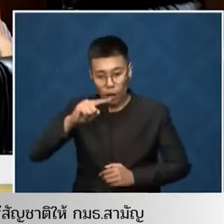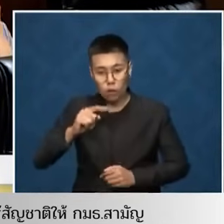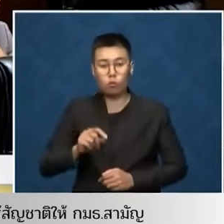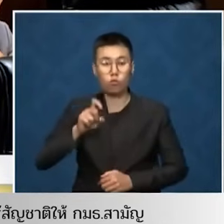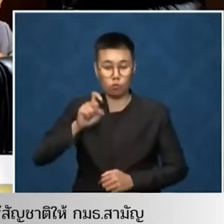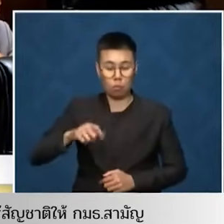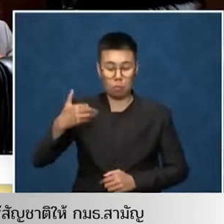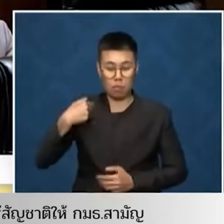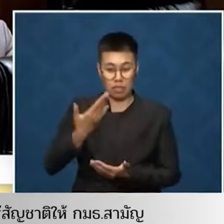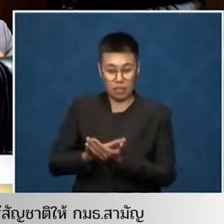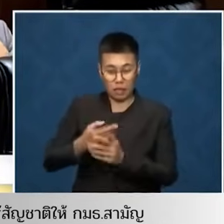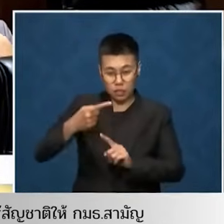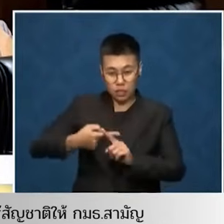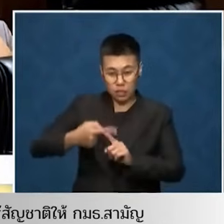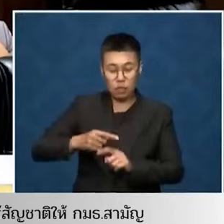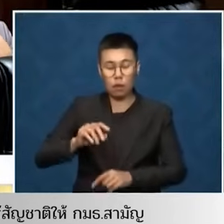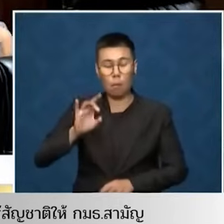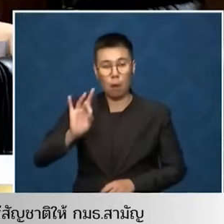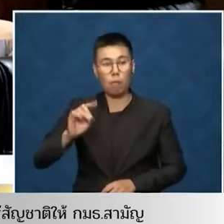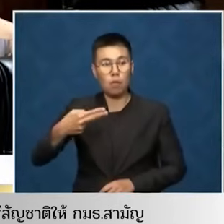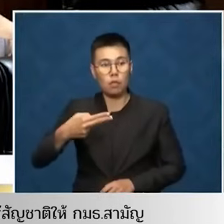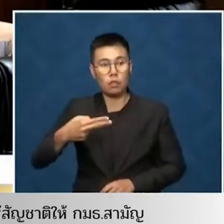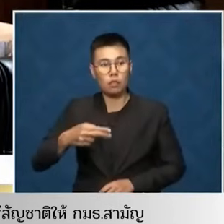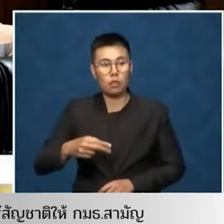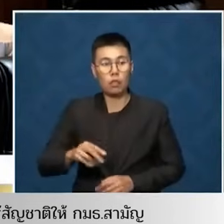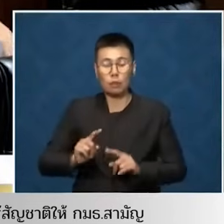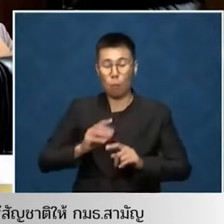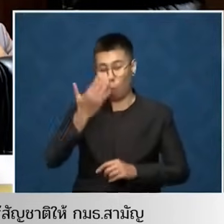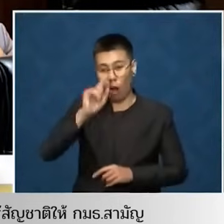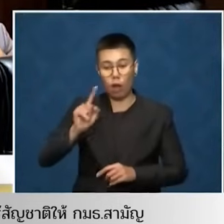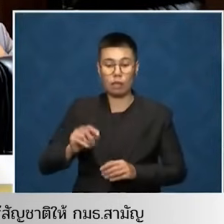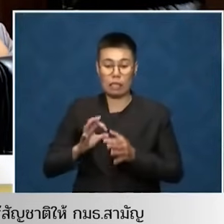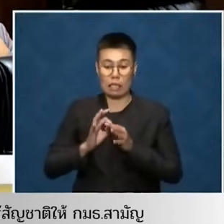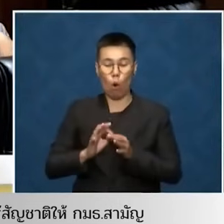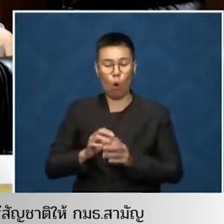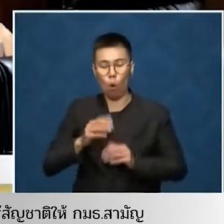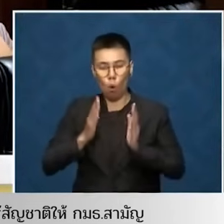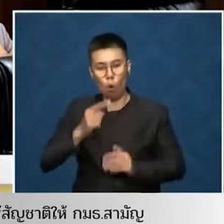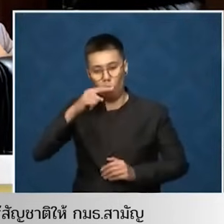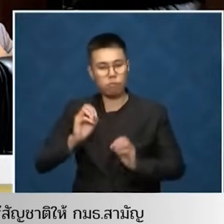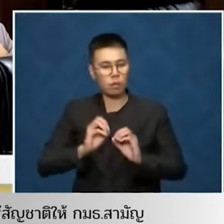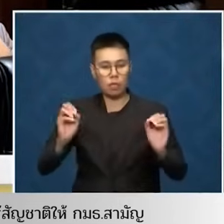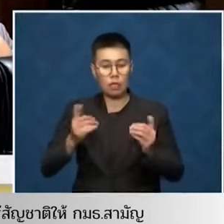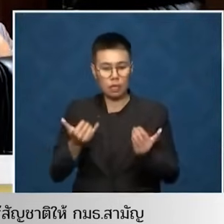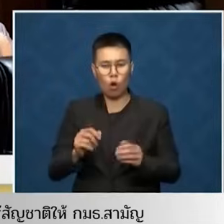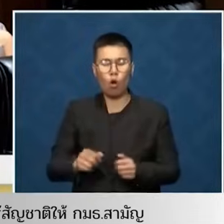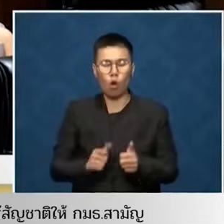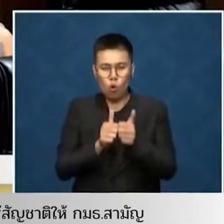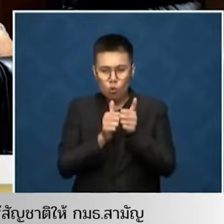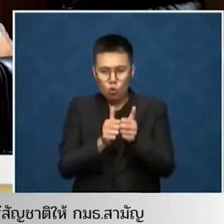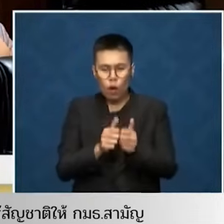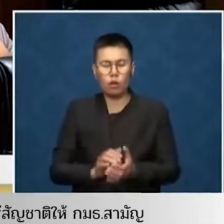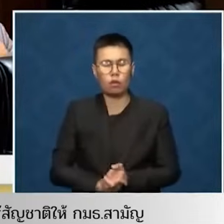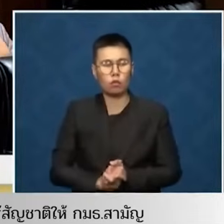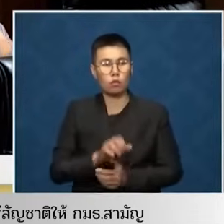80,000 บาทในกรณีที่ไม่มีความสัมพันธ์เกี่ยวข้องกับคนไทยทุกท่านคะทุกวันนี้ผู้ช่วยดำเนินงานสมาชิกสภาผู้แทนราษฎ